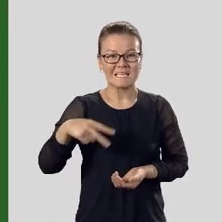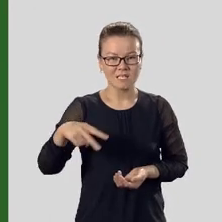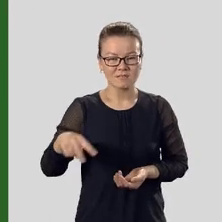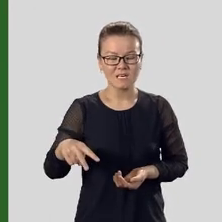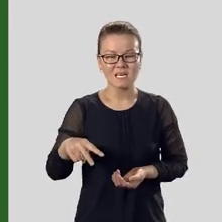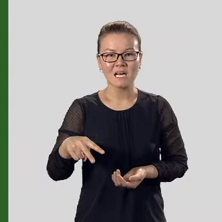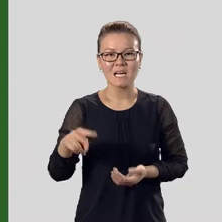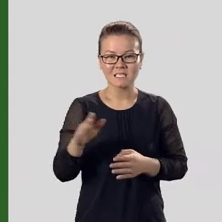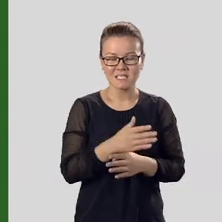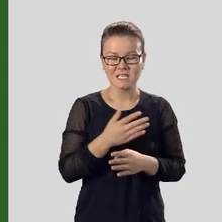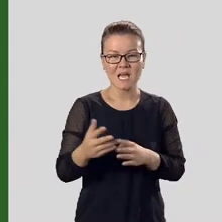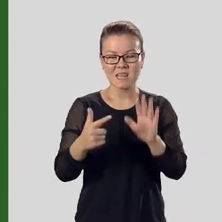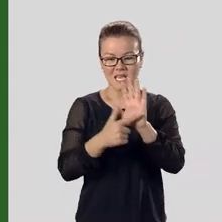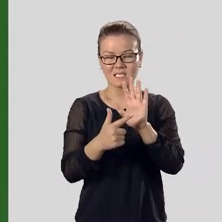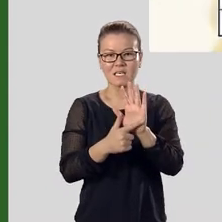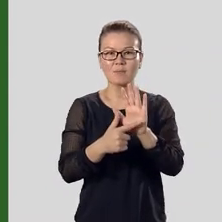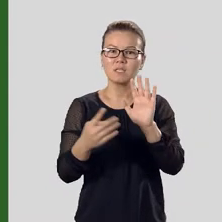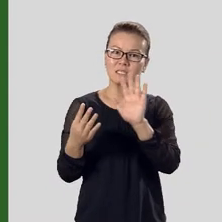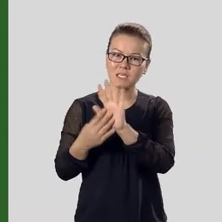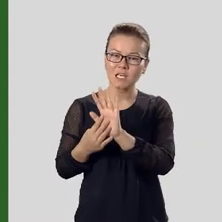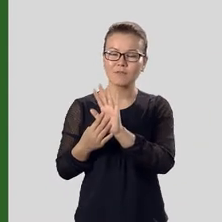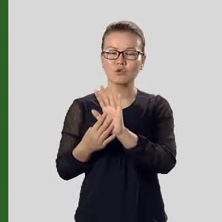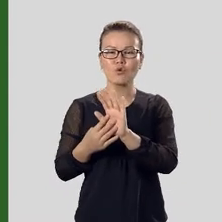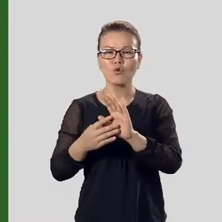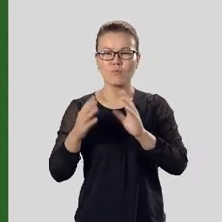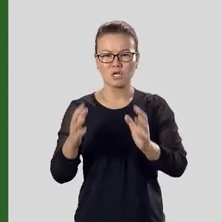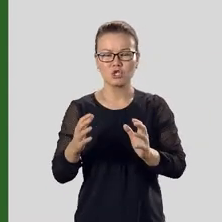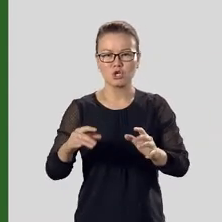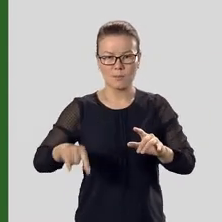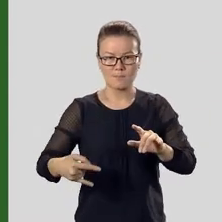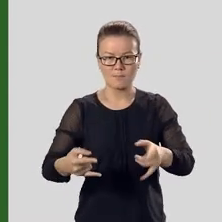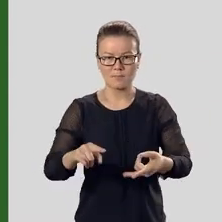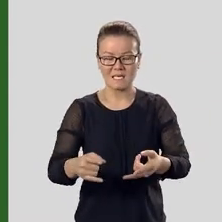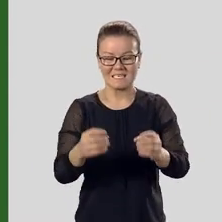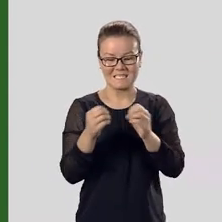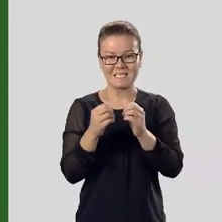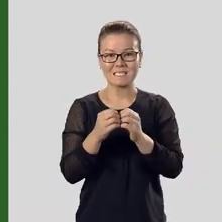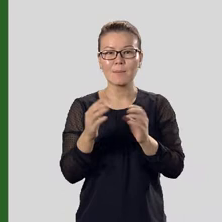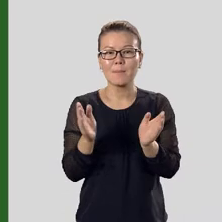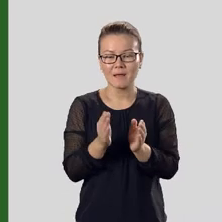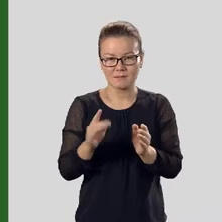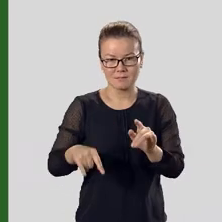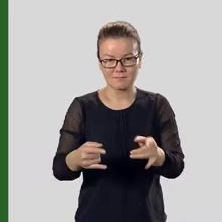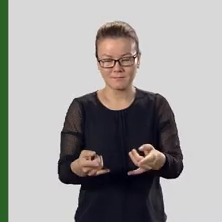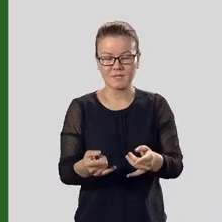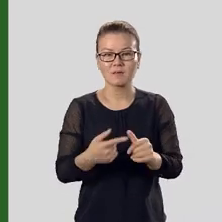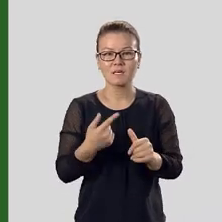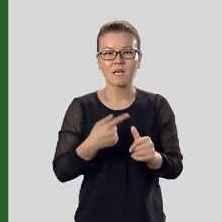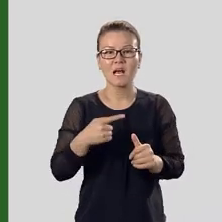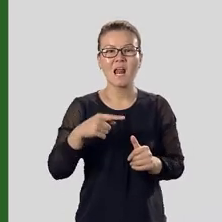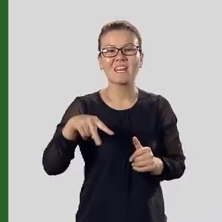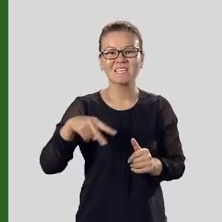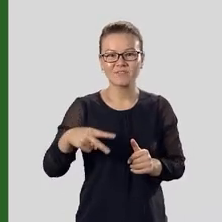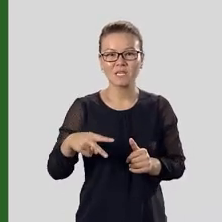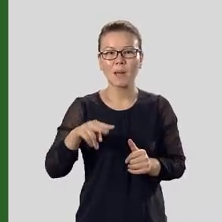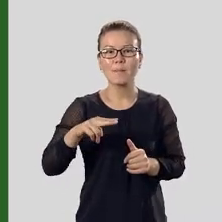Литосфера разделена на 7-9 крупных плит и десятки мелких, называемые литосферными